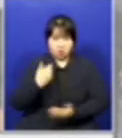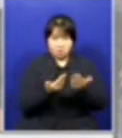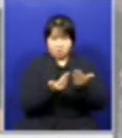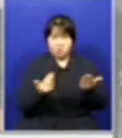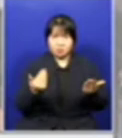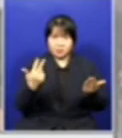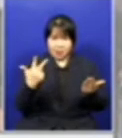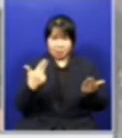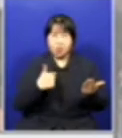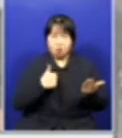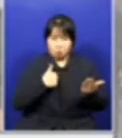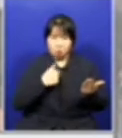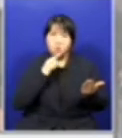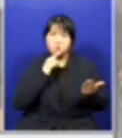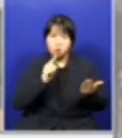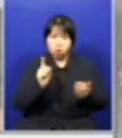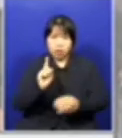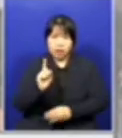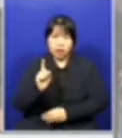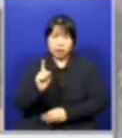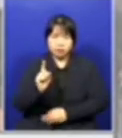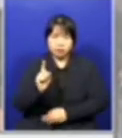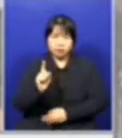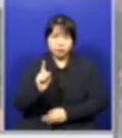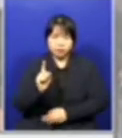ผมขอพูดในส่วนของ